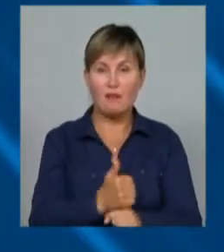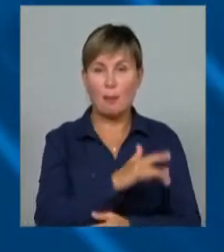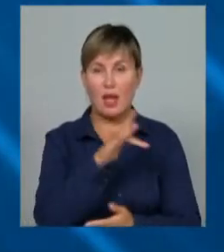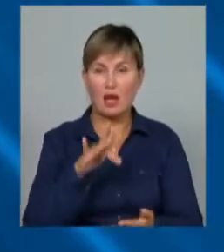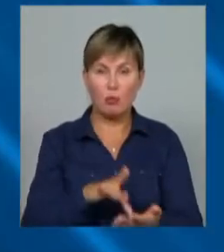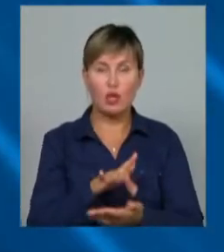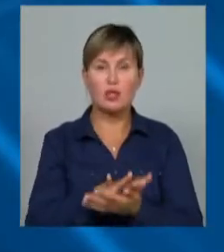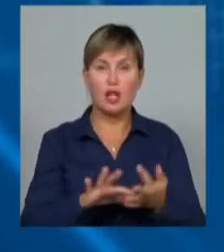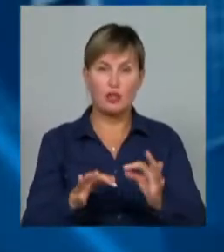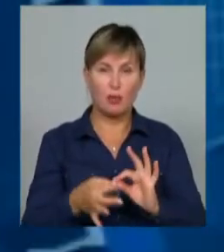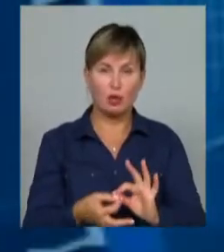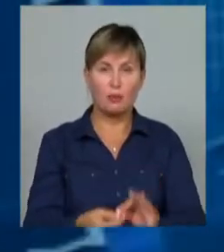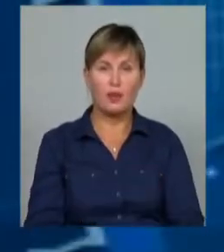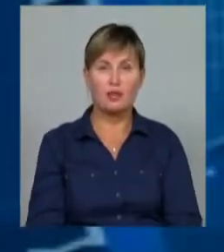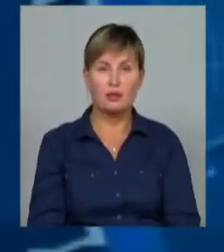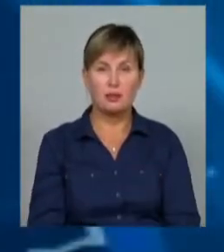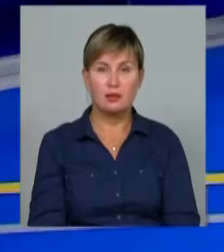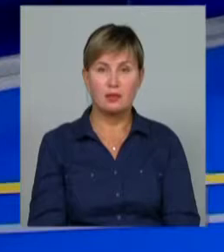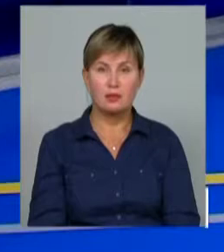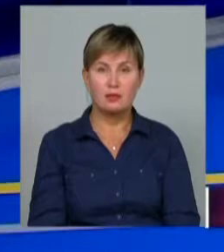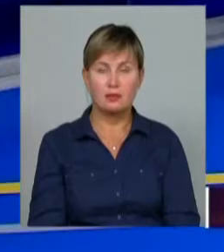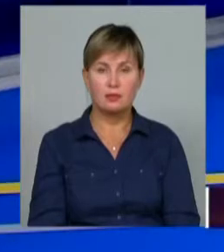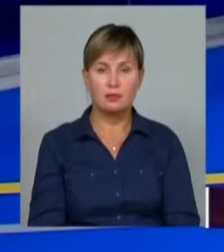мегаполиса расскажет Айдана Нураш.